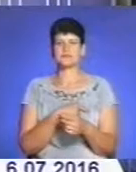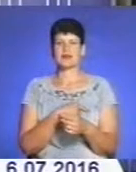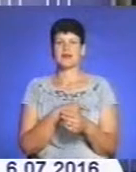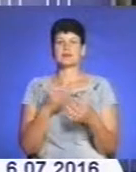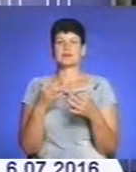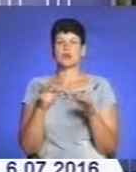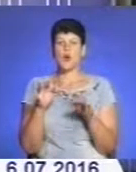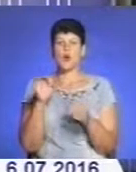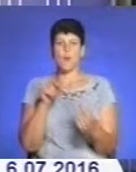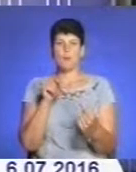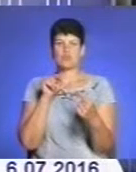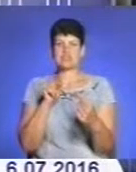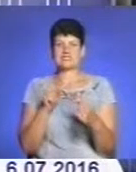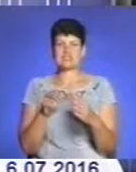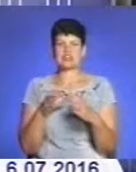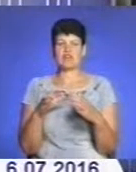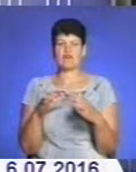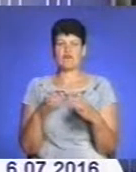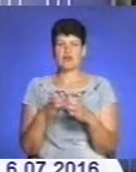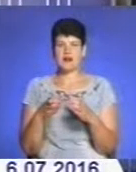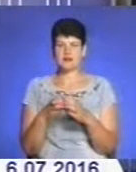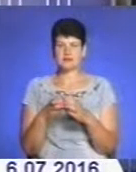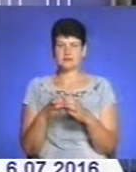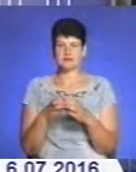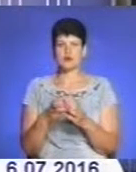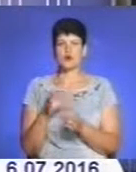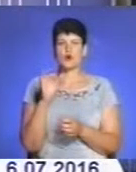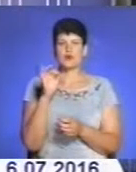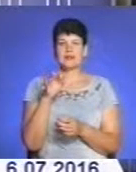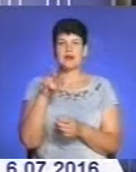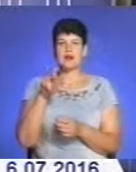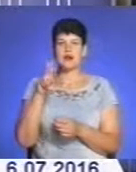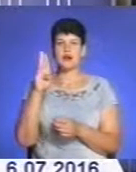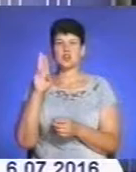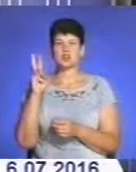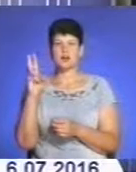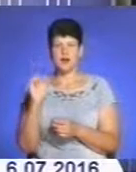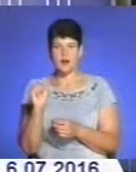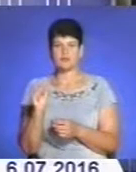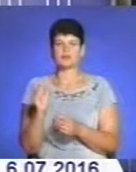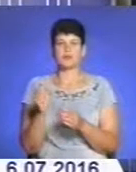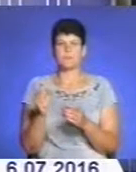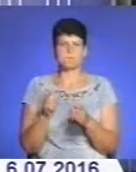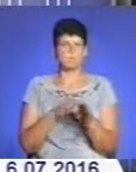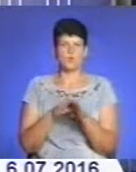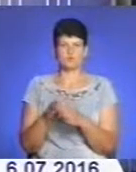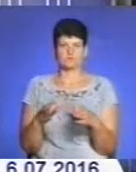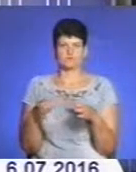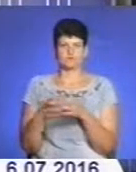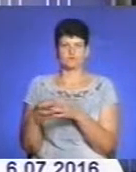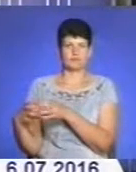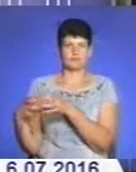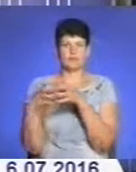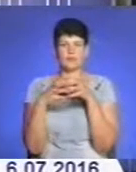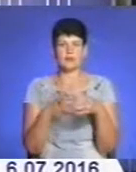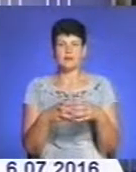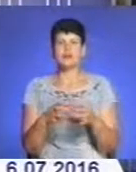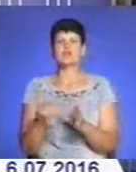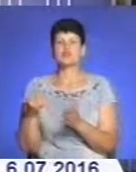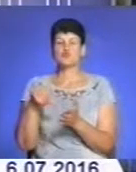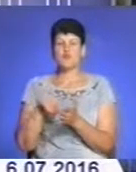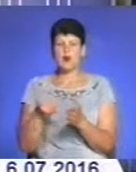фракцій, зокрема, фракція Олега Ляшка вийшла у повному, майже в повному складі. Виступав, звичайно, уповноважений